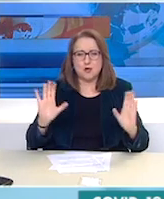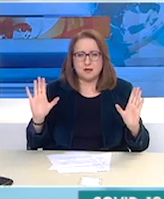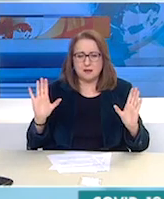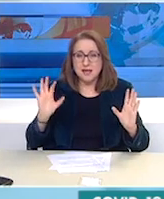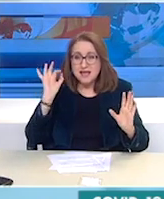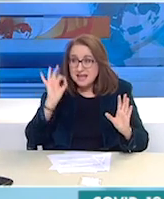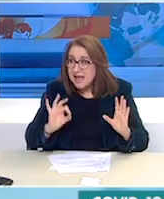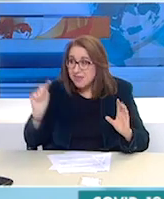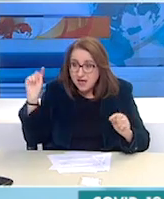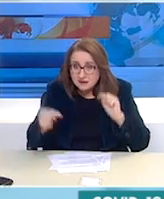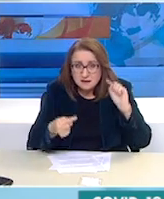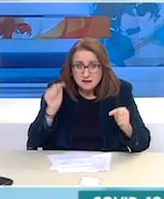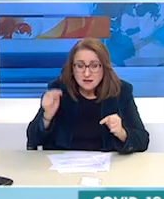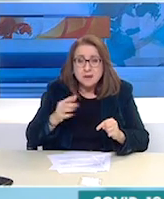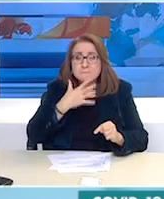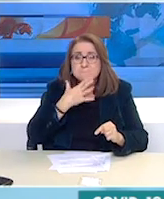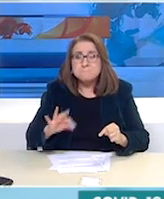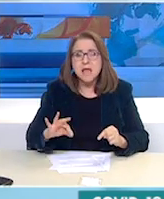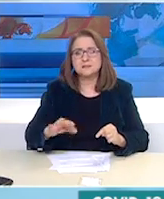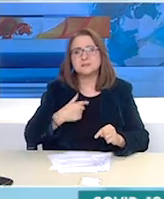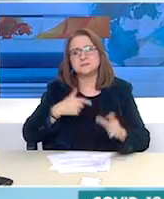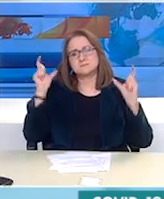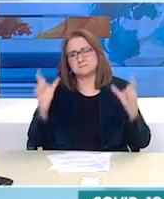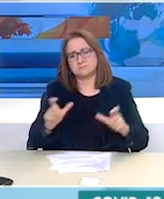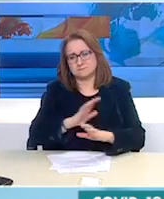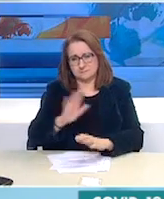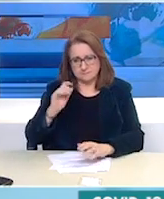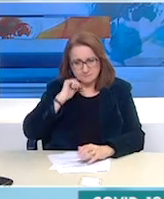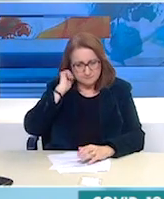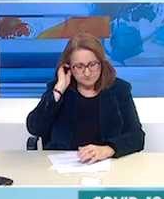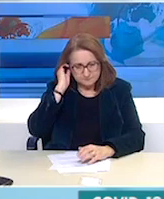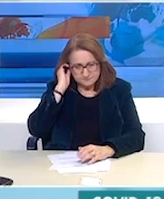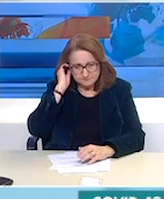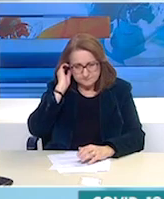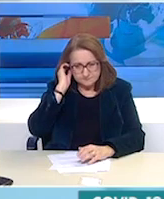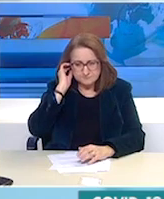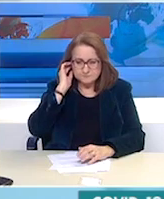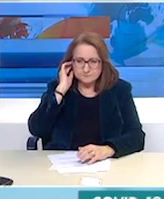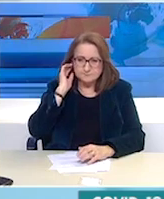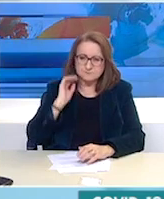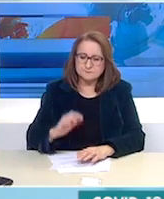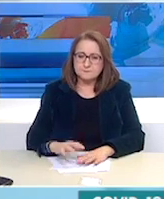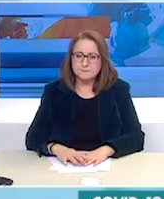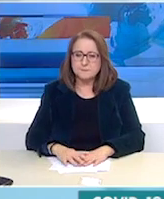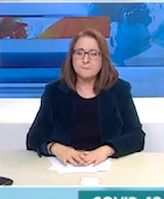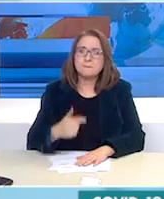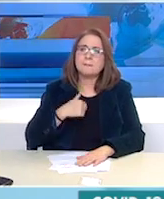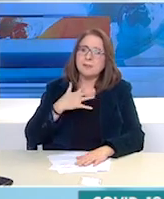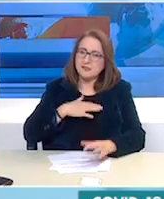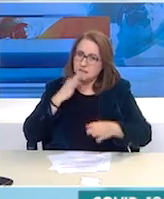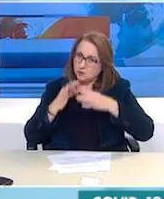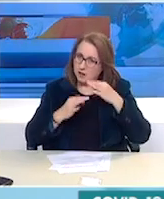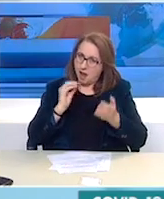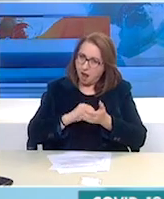Επίσης, θα ήθελα να σε ενημερώσω για κάποιες αποφάσεις μας που αφορούν συγκεκριμένες περιοχές και που έχουν ως στόχο να συνεχίσουμε